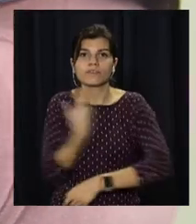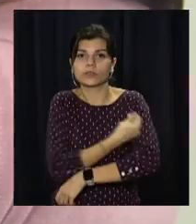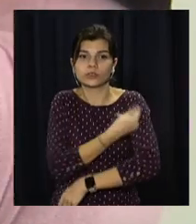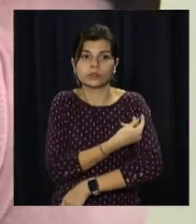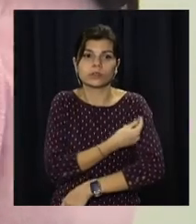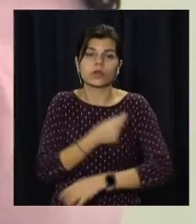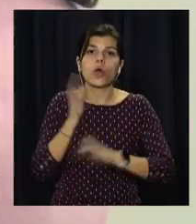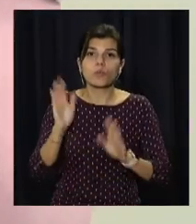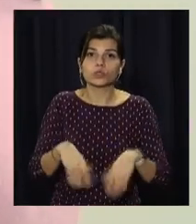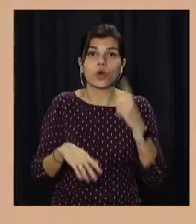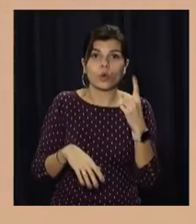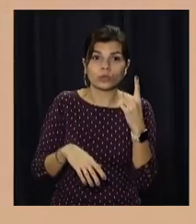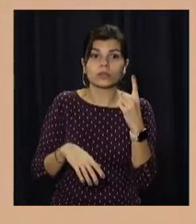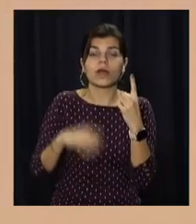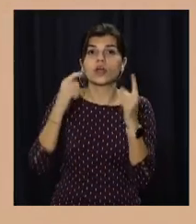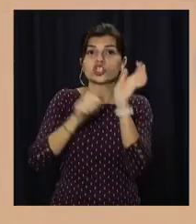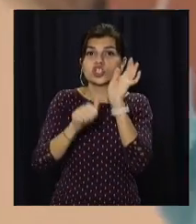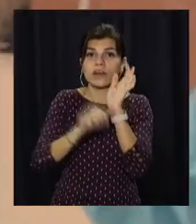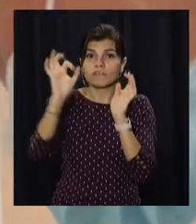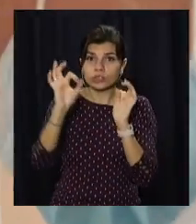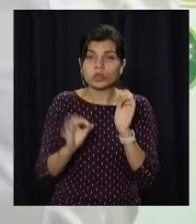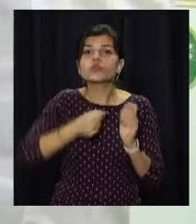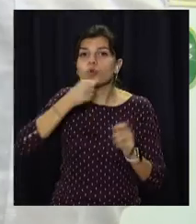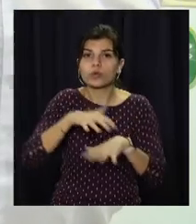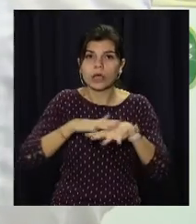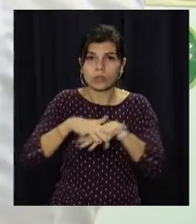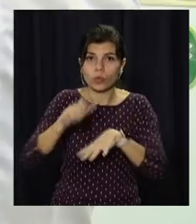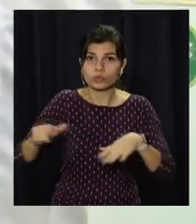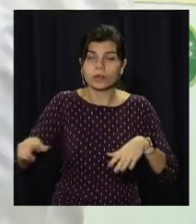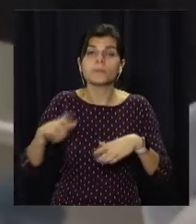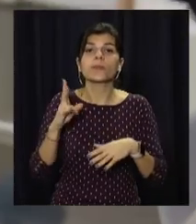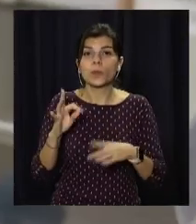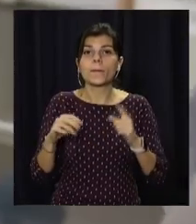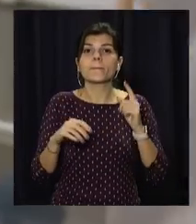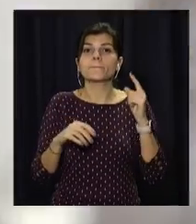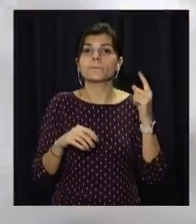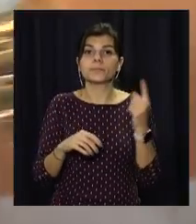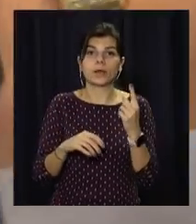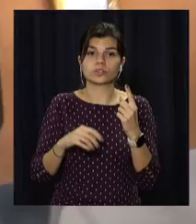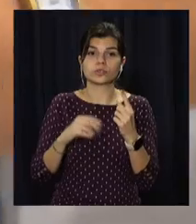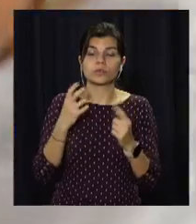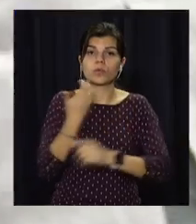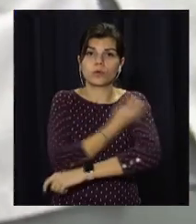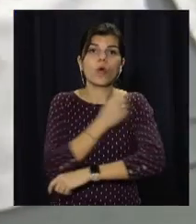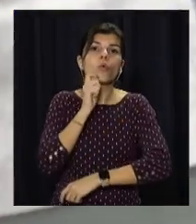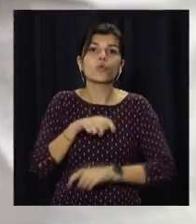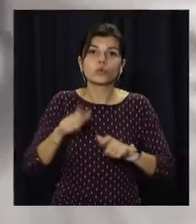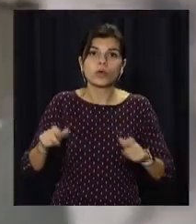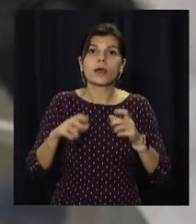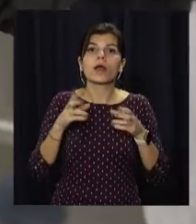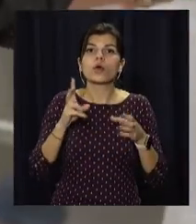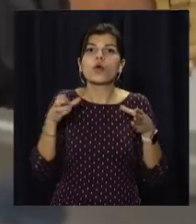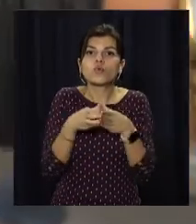коли вакцинуються принаймні однією дозою 60% дорослого населення країни. Але першими бустерну дозу